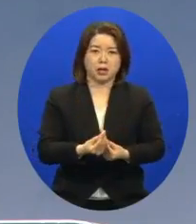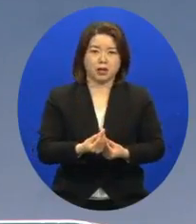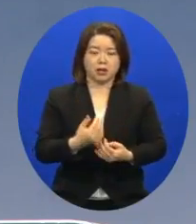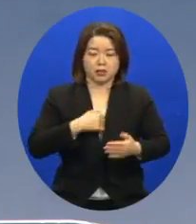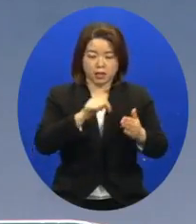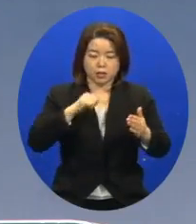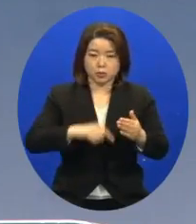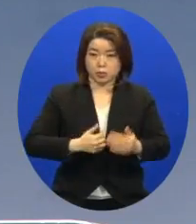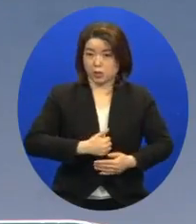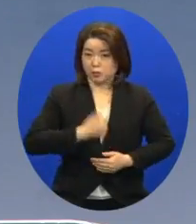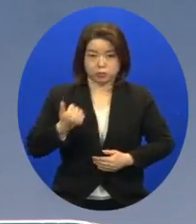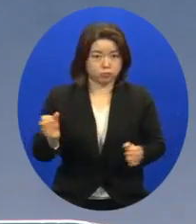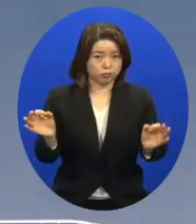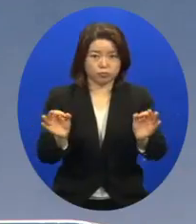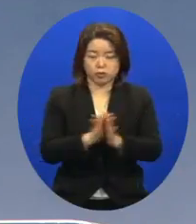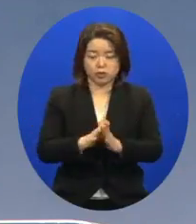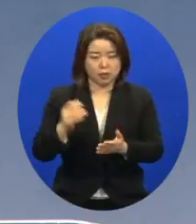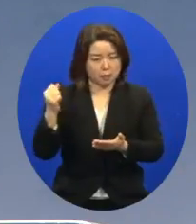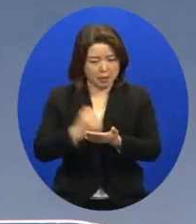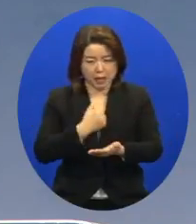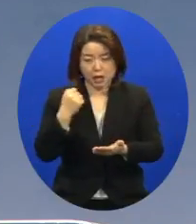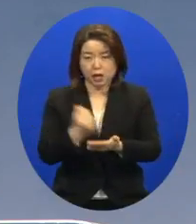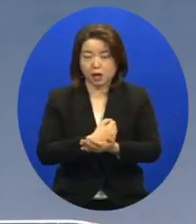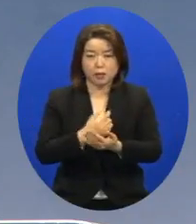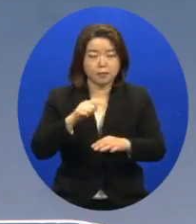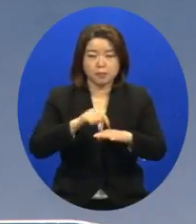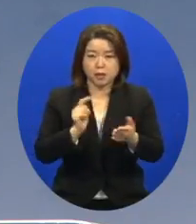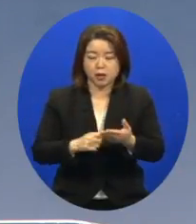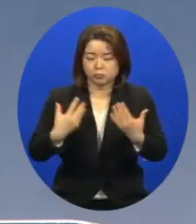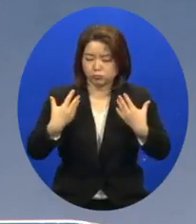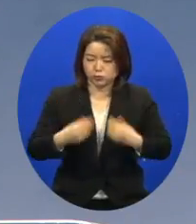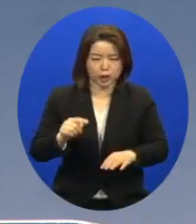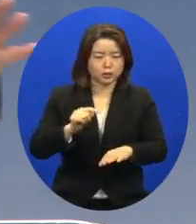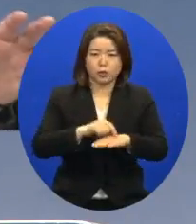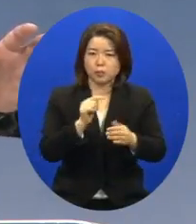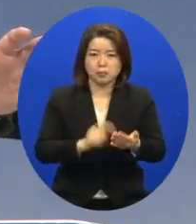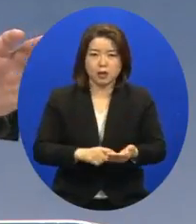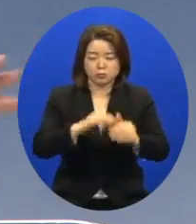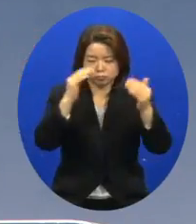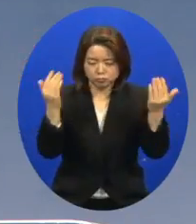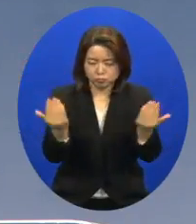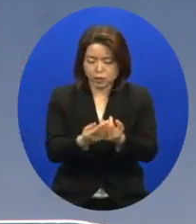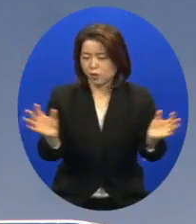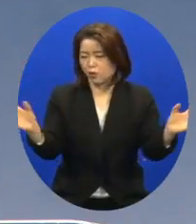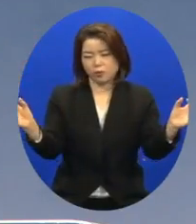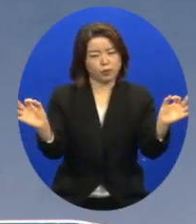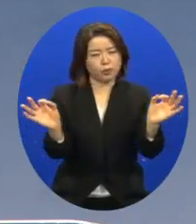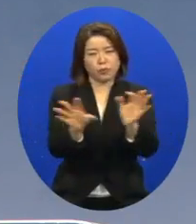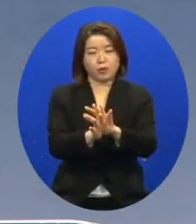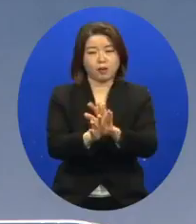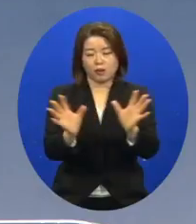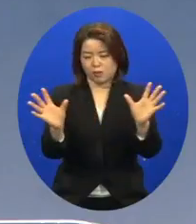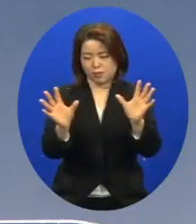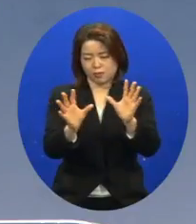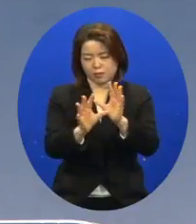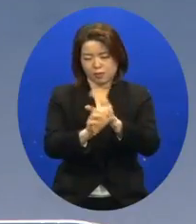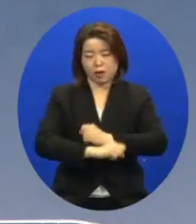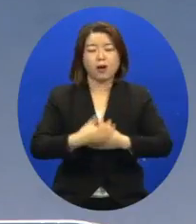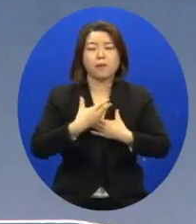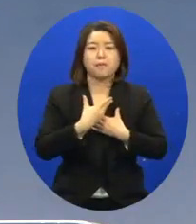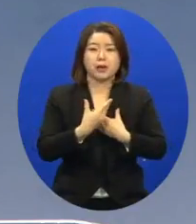분노도 섭섭 암도 좌절감 도 다 사라져 너무나 평안